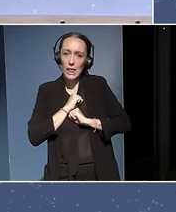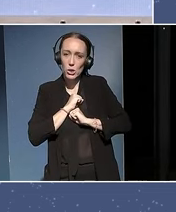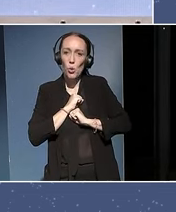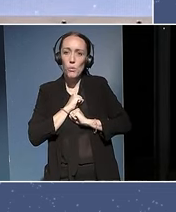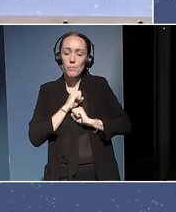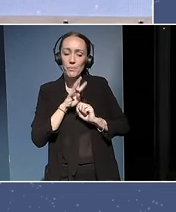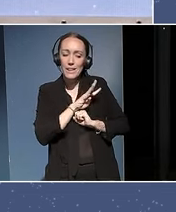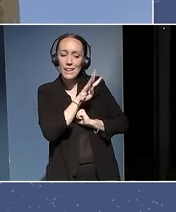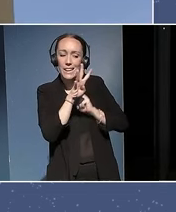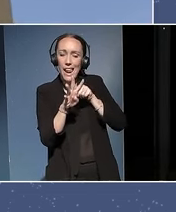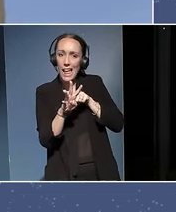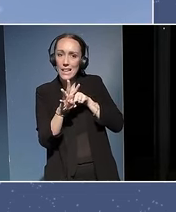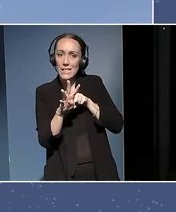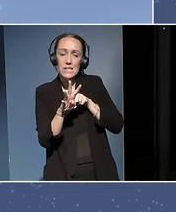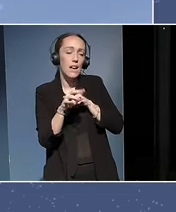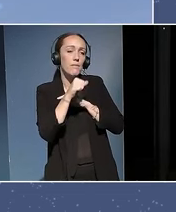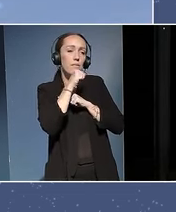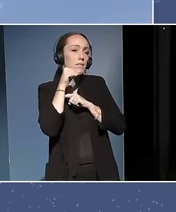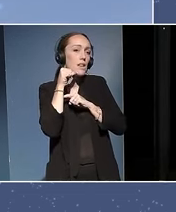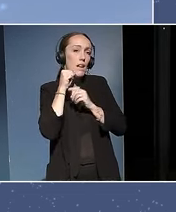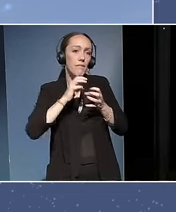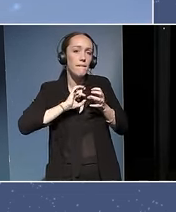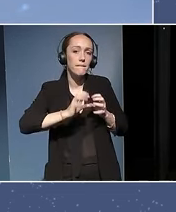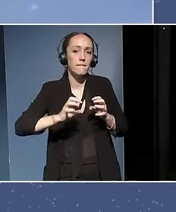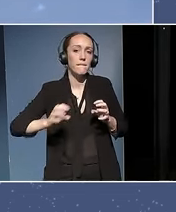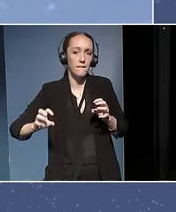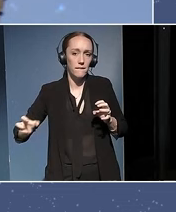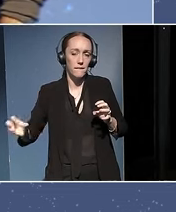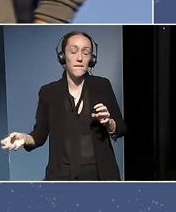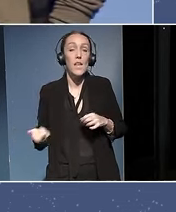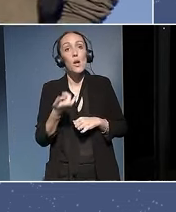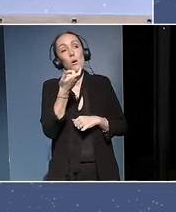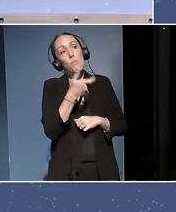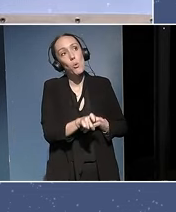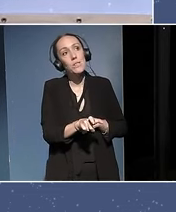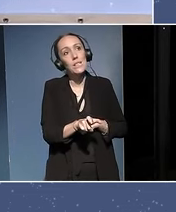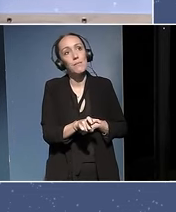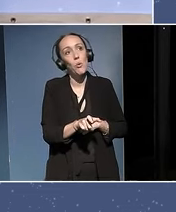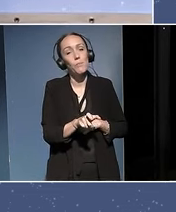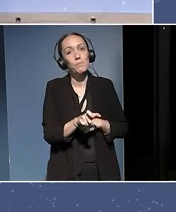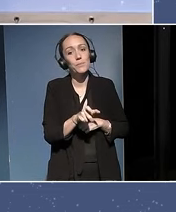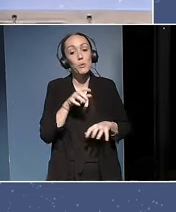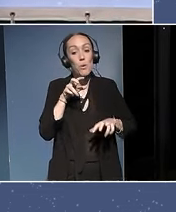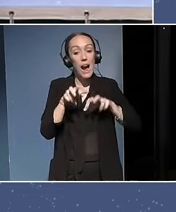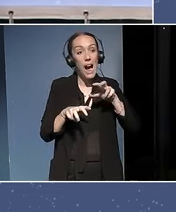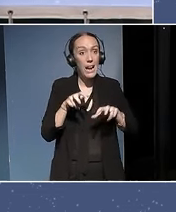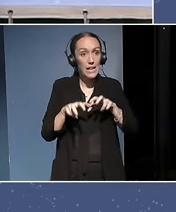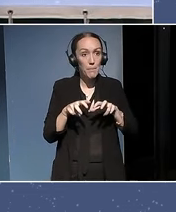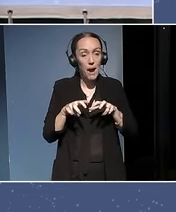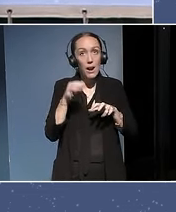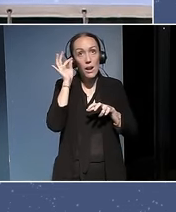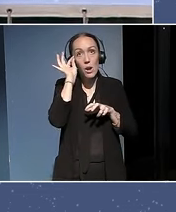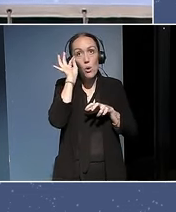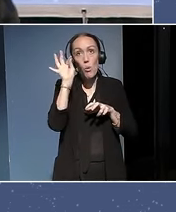servire a tante tante non solo perché quando un animale spende tante delle proprie energie per costruire